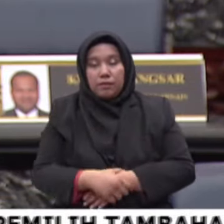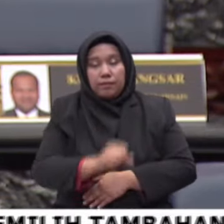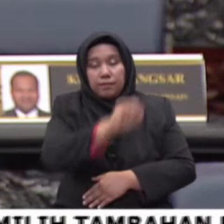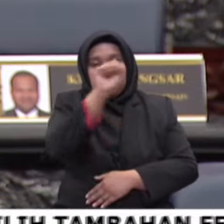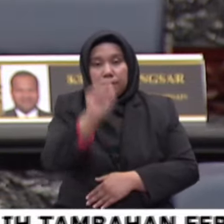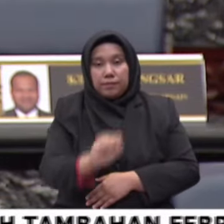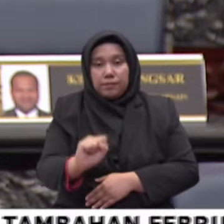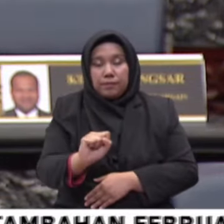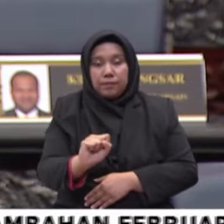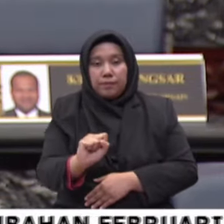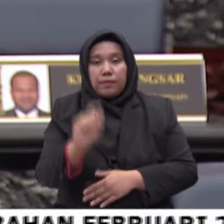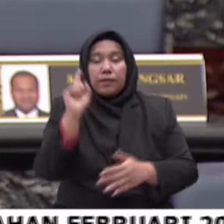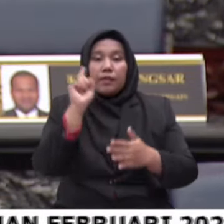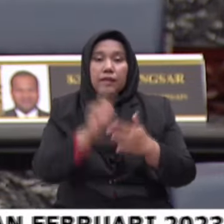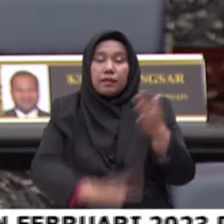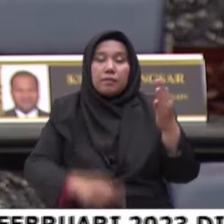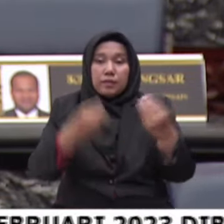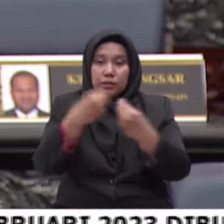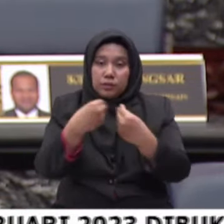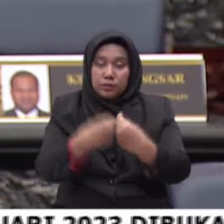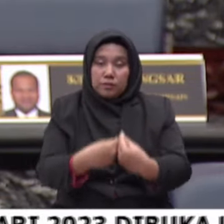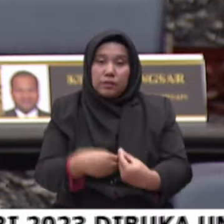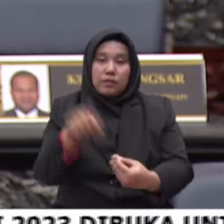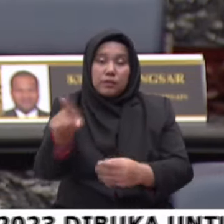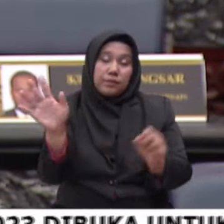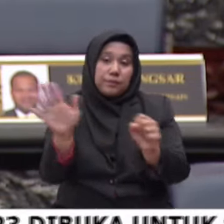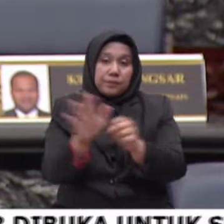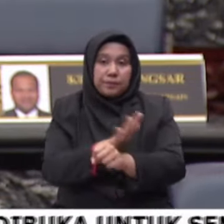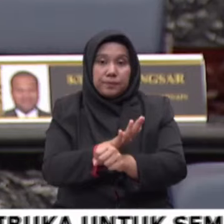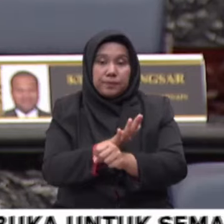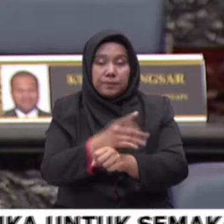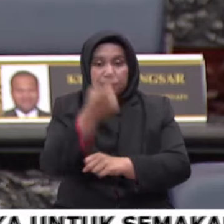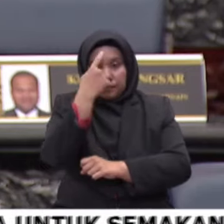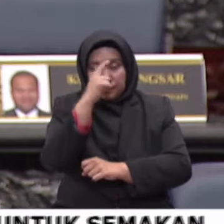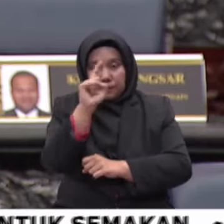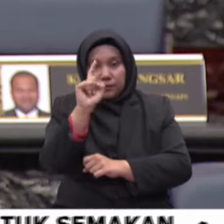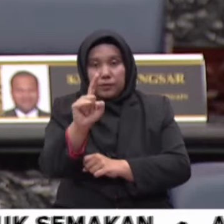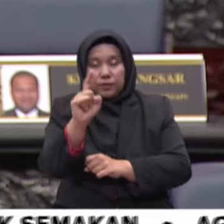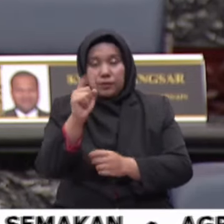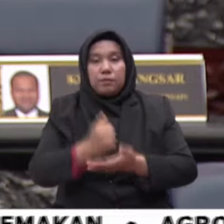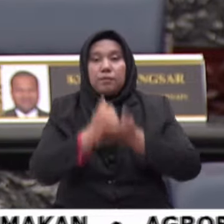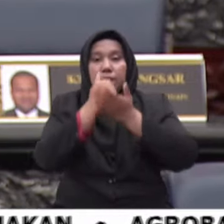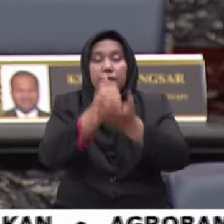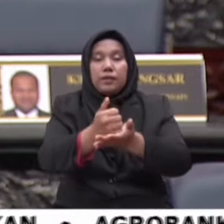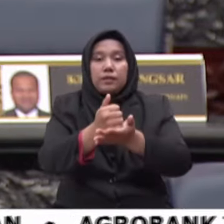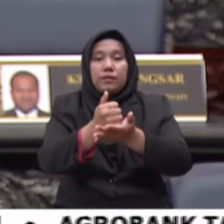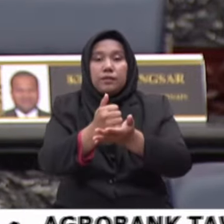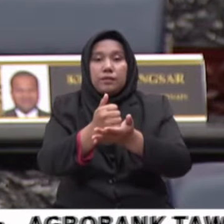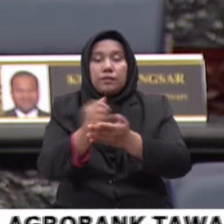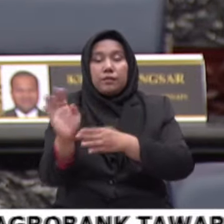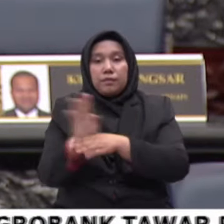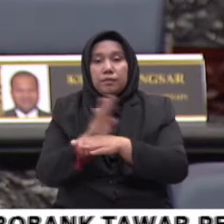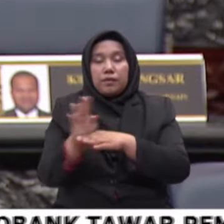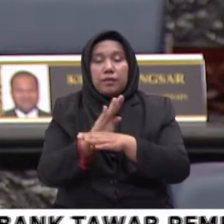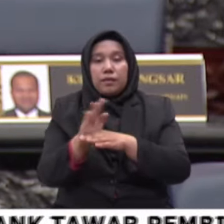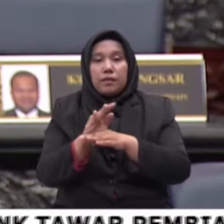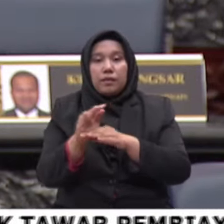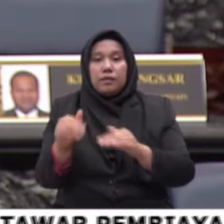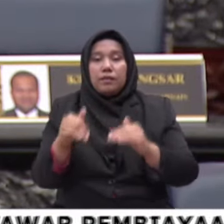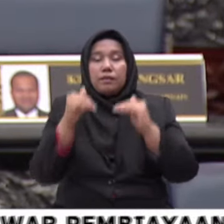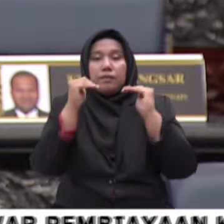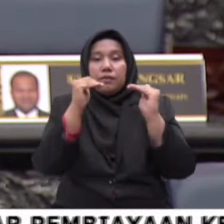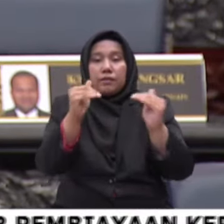Soalan saya, apakah jumlah ini mencukupi untuk membantu perniagaan berstatus